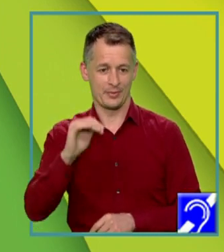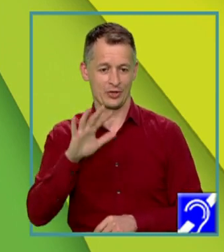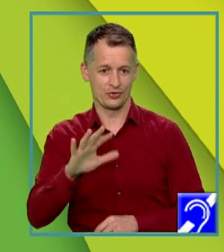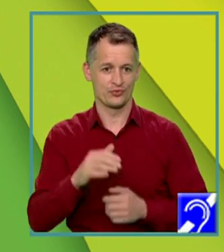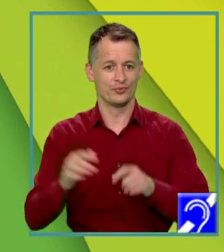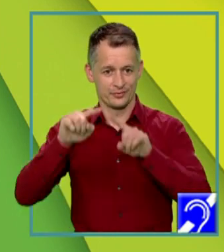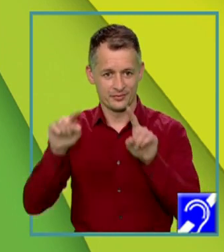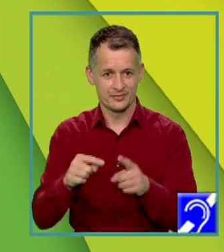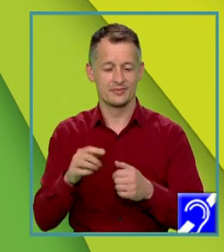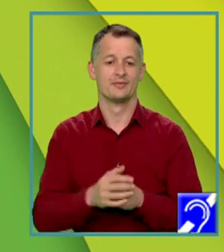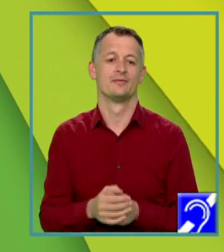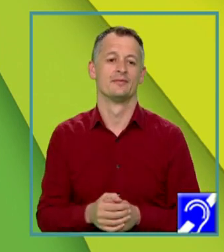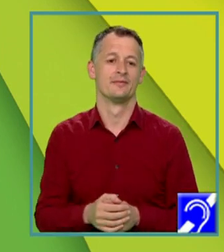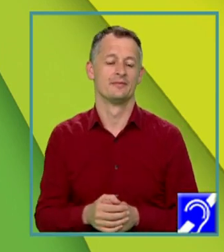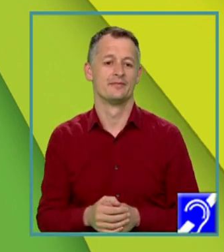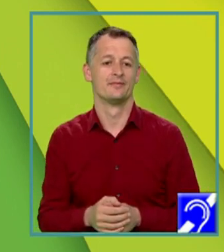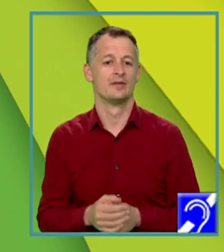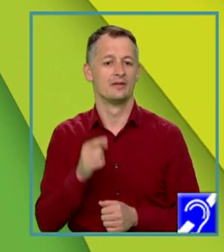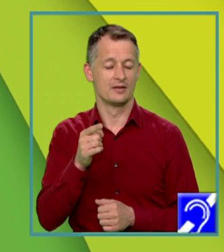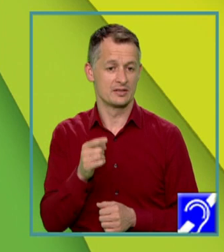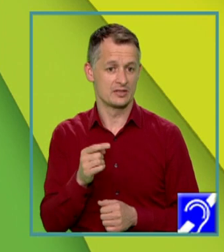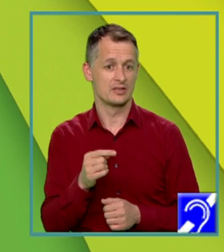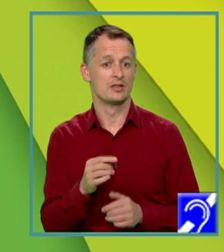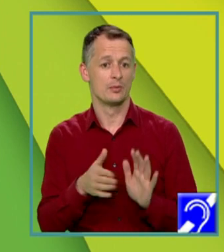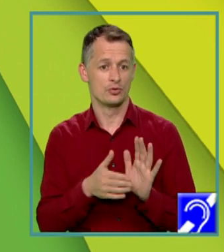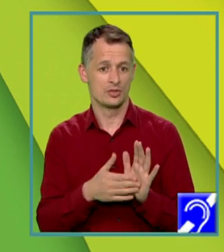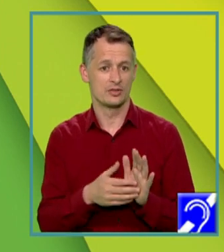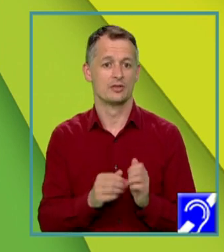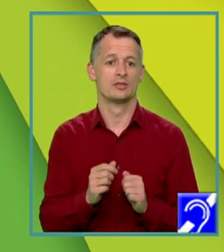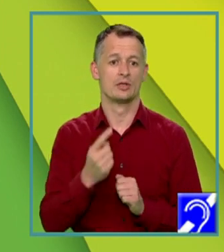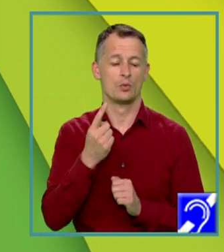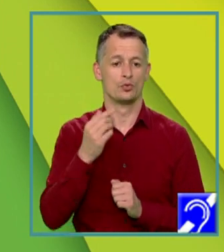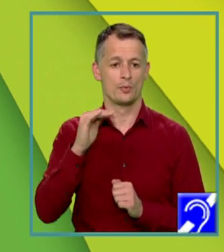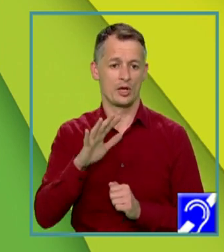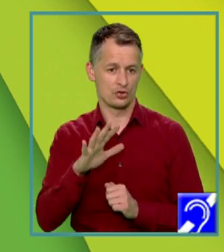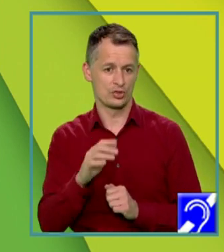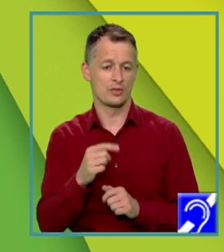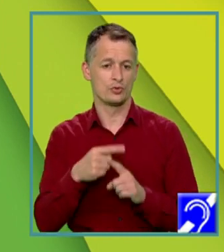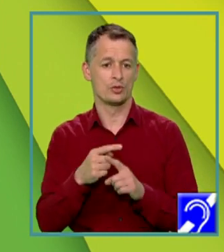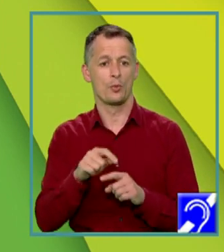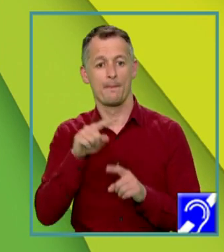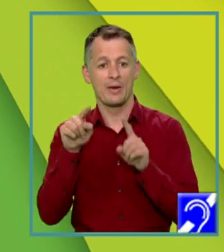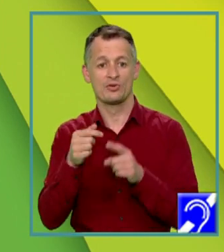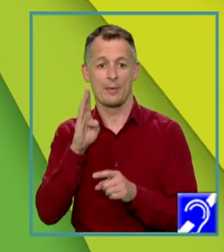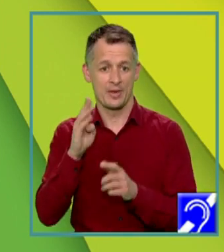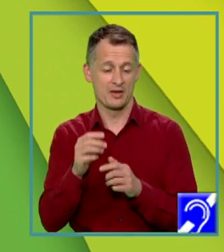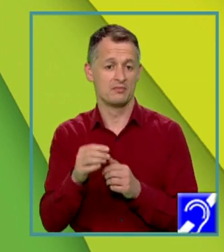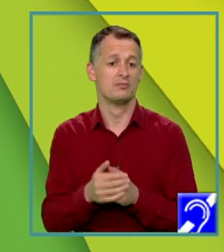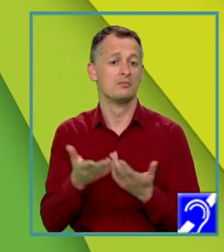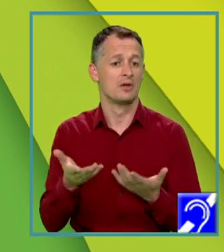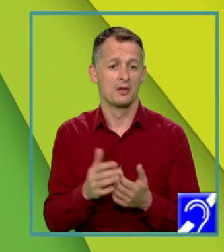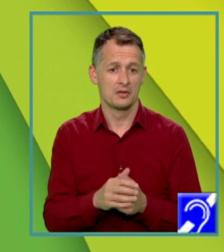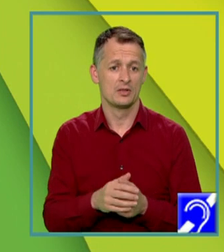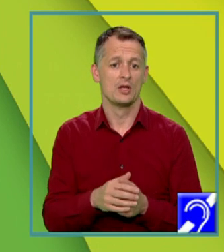ducem că invers a matricei a este egală cu 1 supra 5 înmulțit cu matricea B adică egal cu Matrice